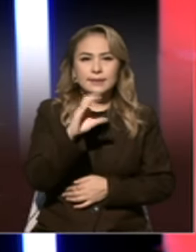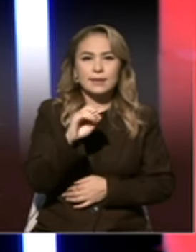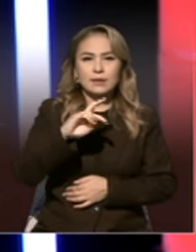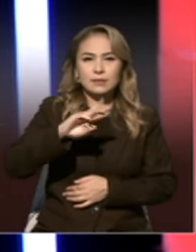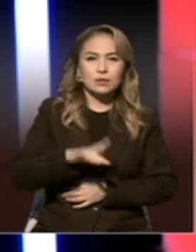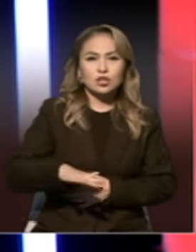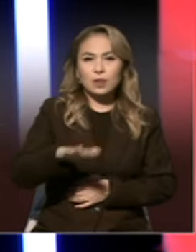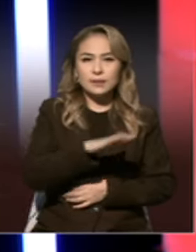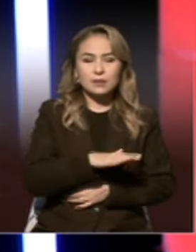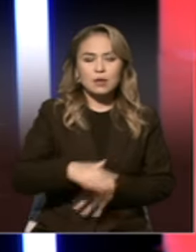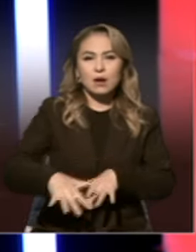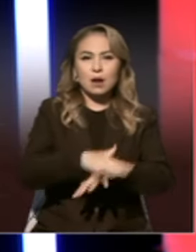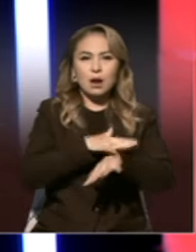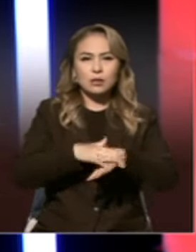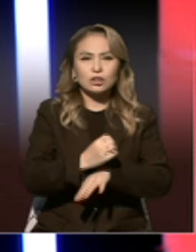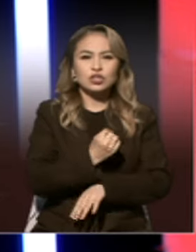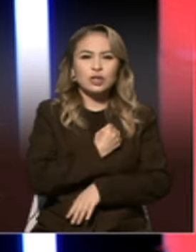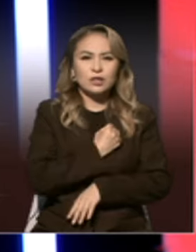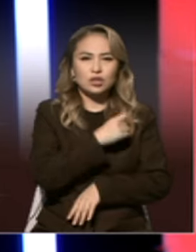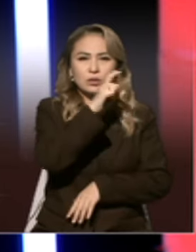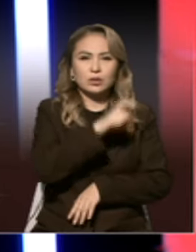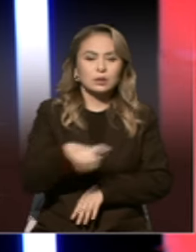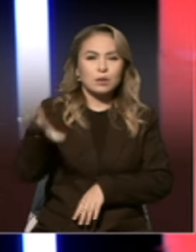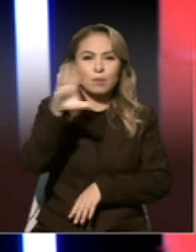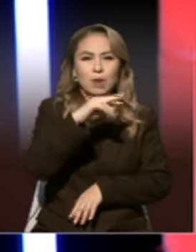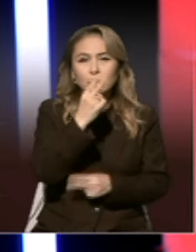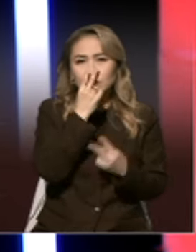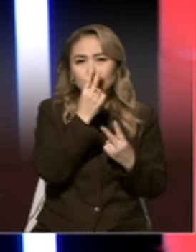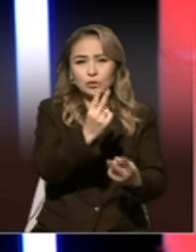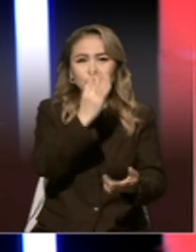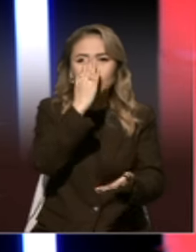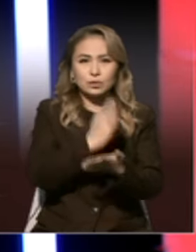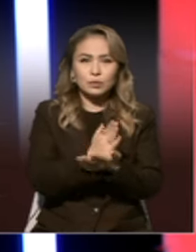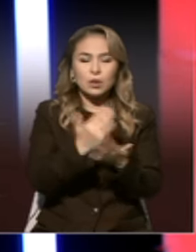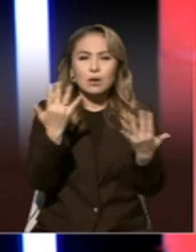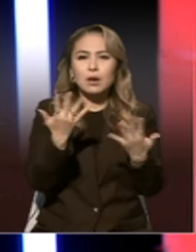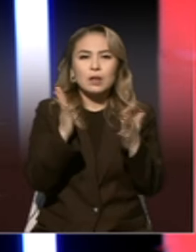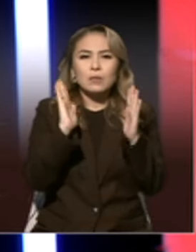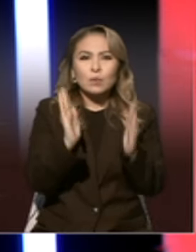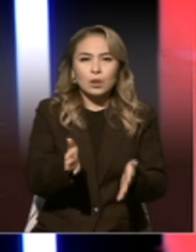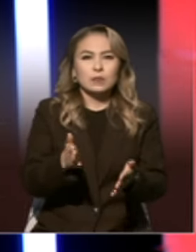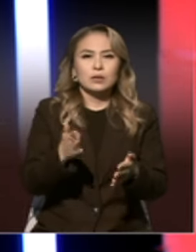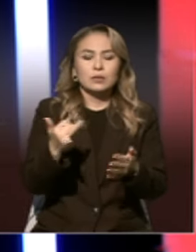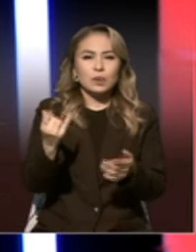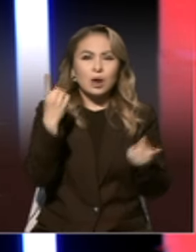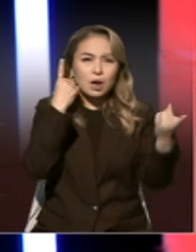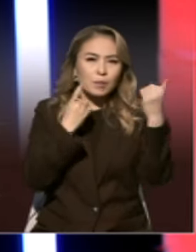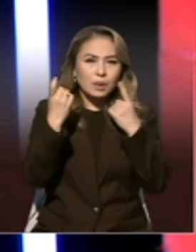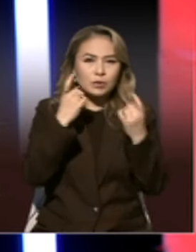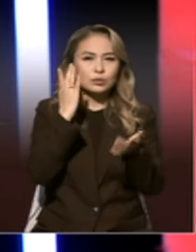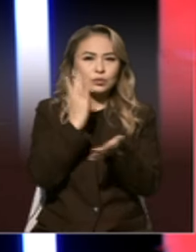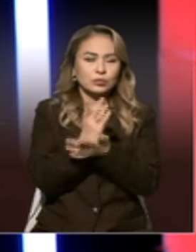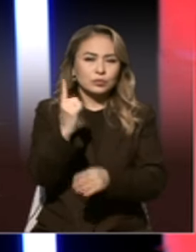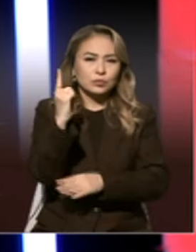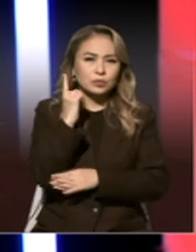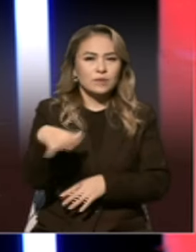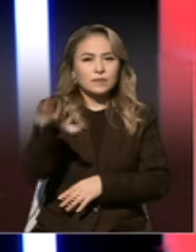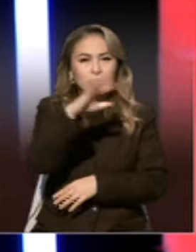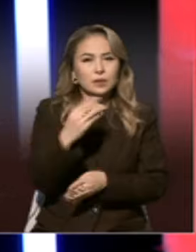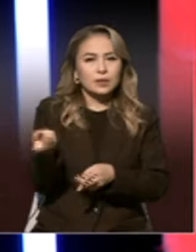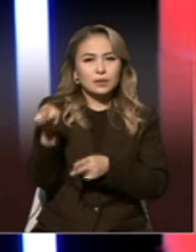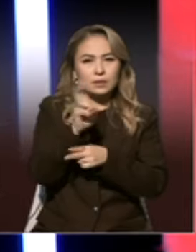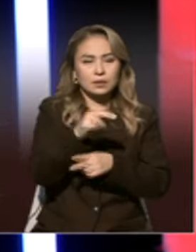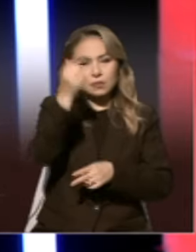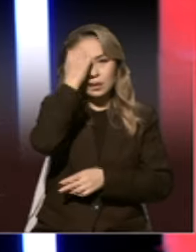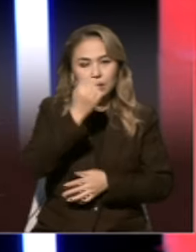жағасындағы халыққа жанашыр болып қазір бәріміз көз тігіп отырмыз. Қалай болады екен деген біздің ақпарат күтеді. Қымбат спикерлер, келгендеріңізге рахмет.